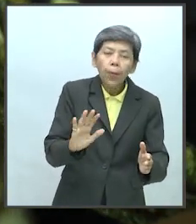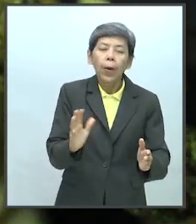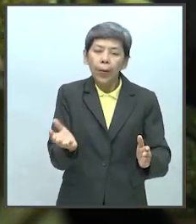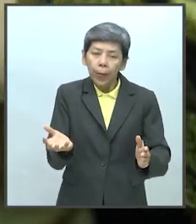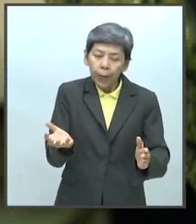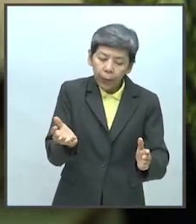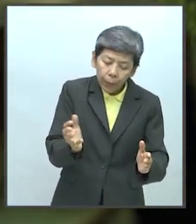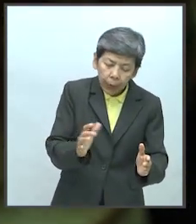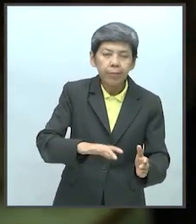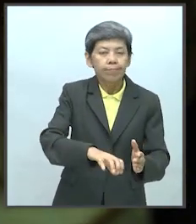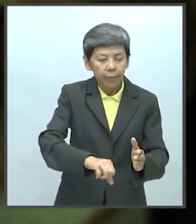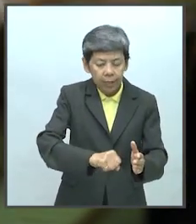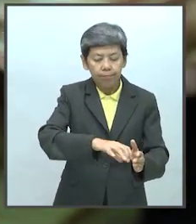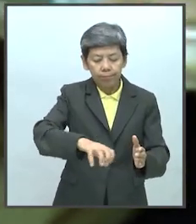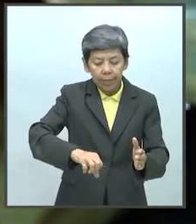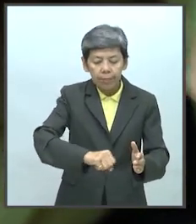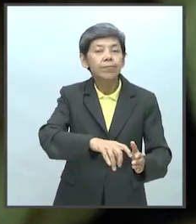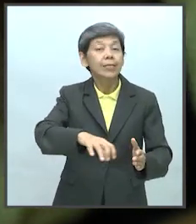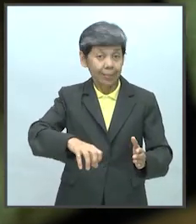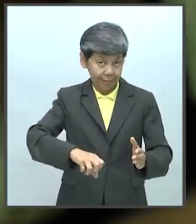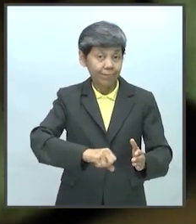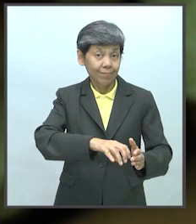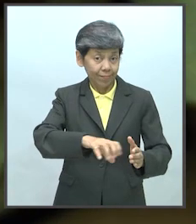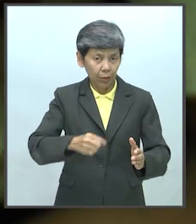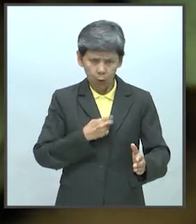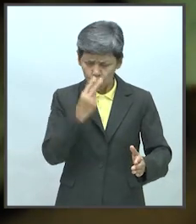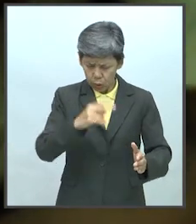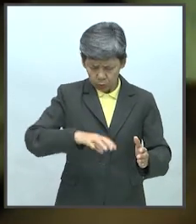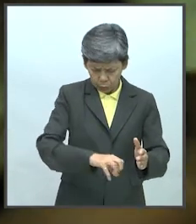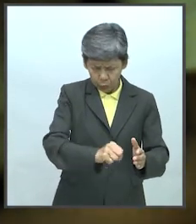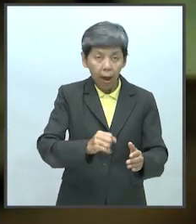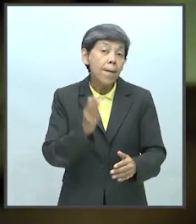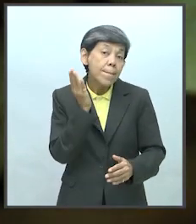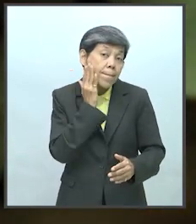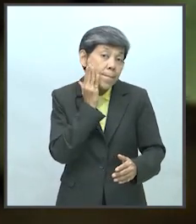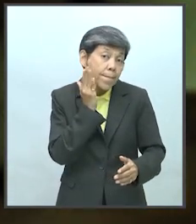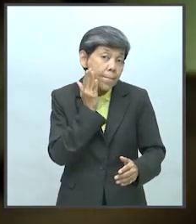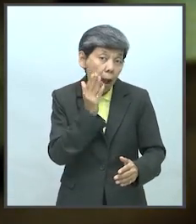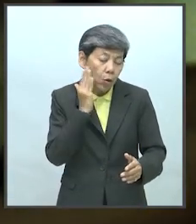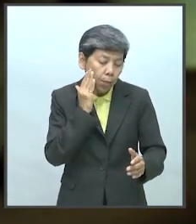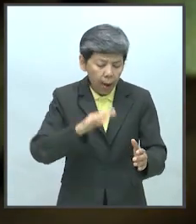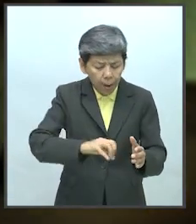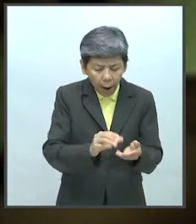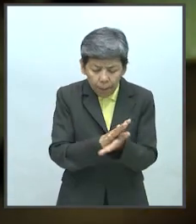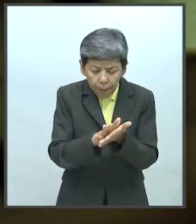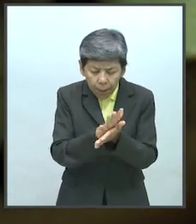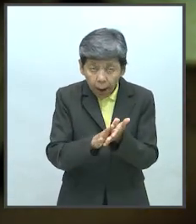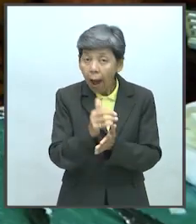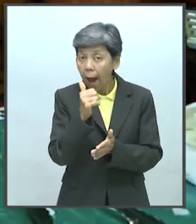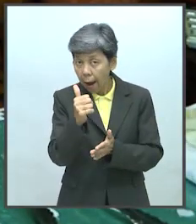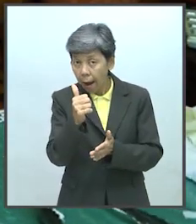แล้วก็นวดต่ออย่างนี้ใช่ไหมคะ ให้ดูลักษณะของตัวเนื้อแป้งให้มีลักษณะพอปั้นได ้ น